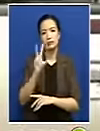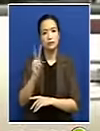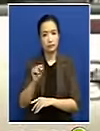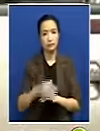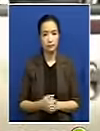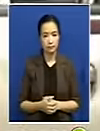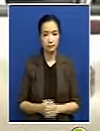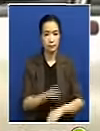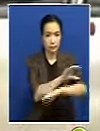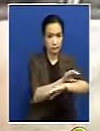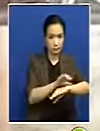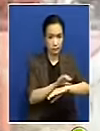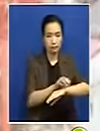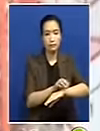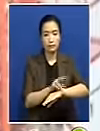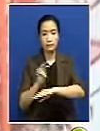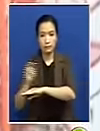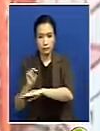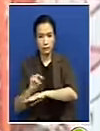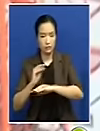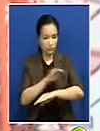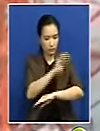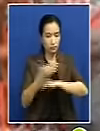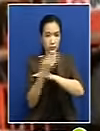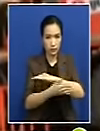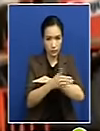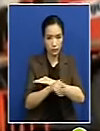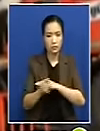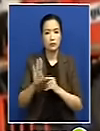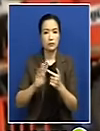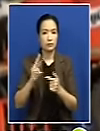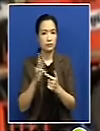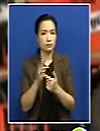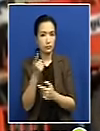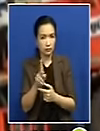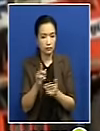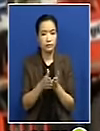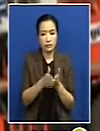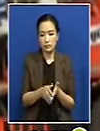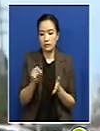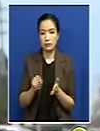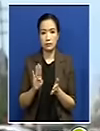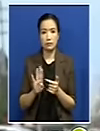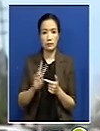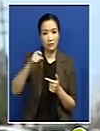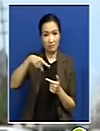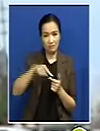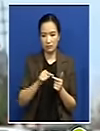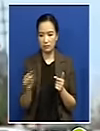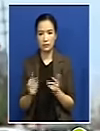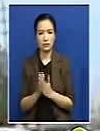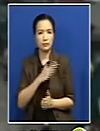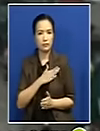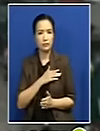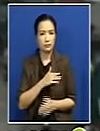เป็นส่วนต่อทั้งเส้นหัวลำโพงต่อไปบางแคบางซื่อต่อไปท่าพระตรงนี้นะครับรฟม.จะต้องเข้ามาเร่งเ